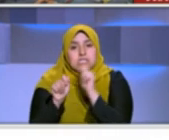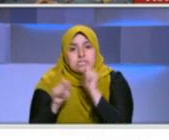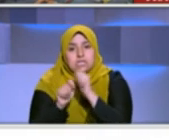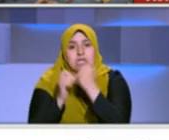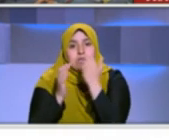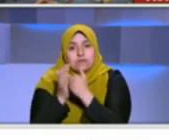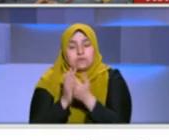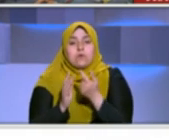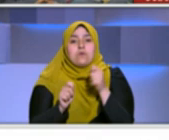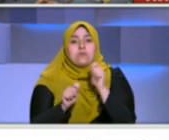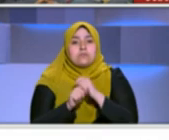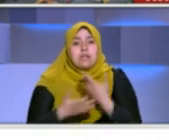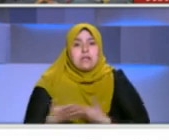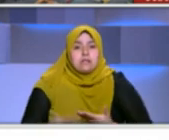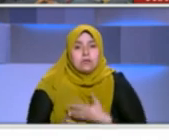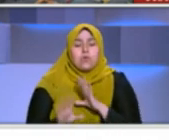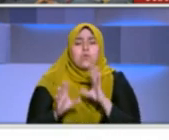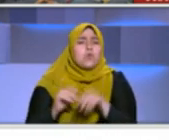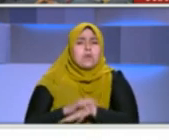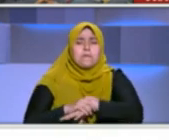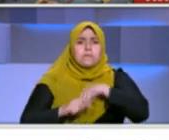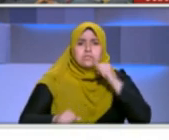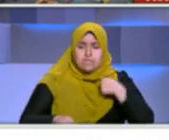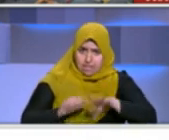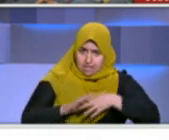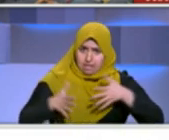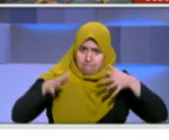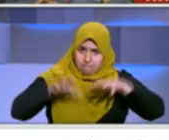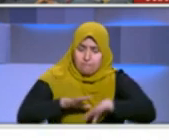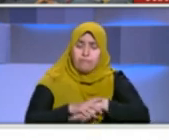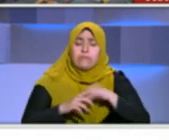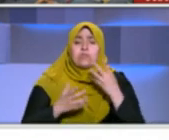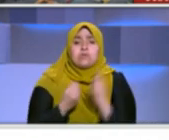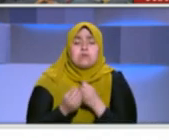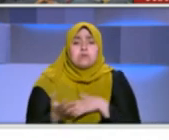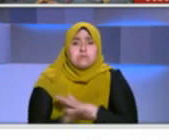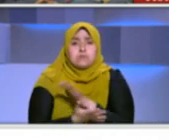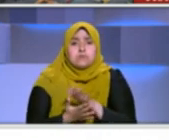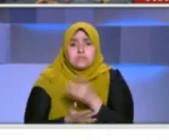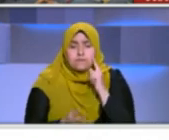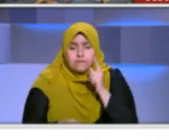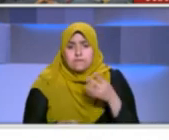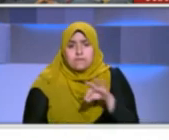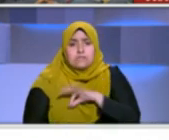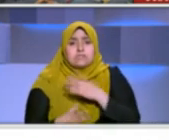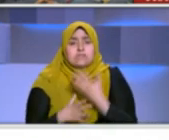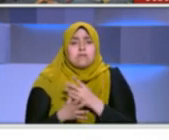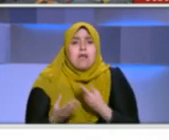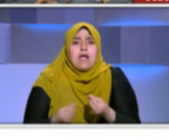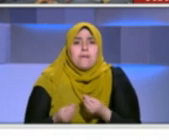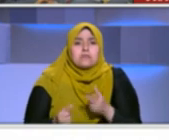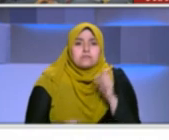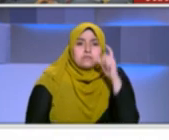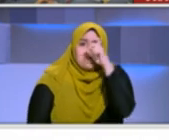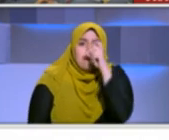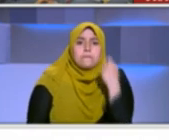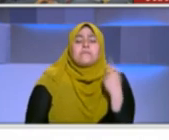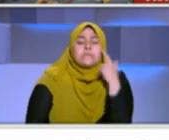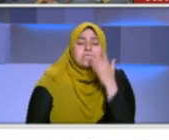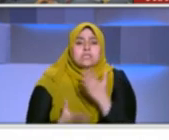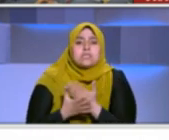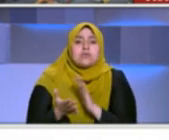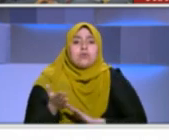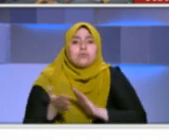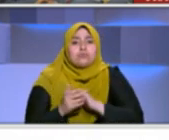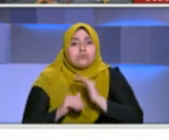والاصلاح الاداري، كل التشريعات اللي احنا اتخذناها، المراكمه اللي حصلت في الاحتياط النقدي بالعملات الصعبه، وكمان